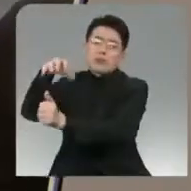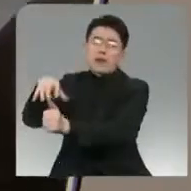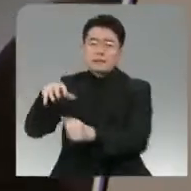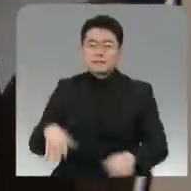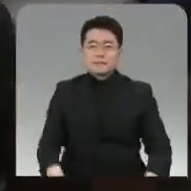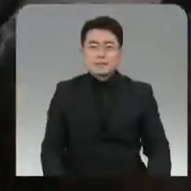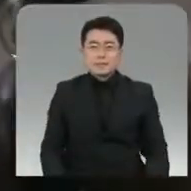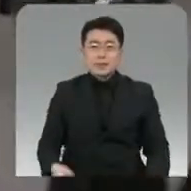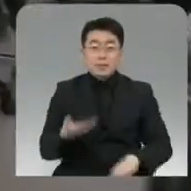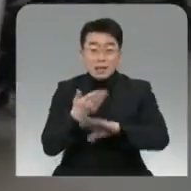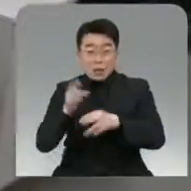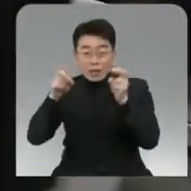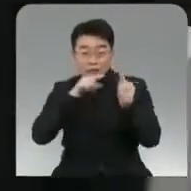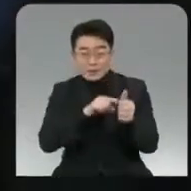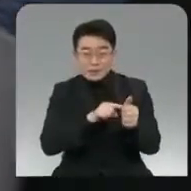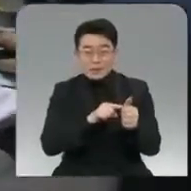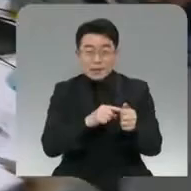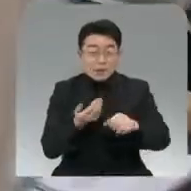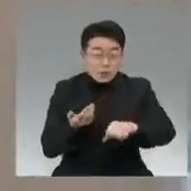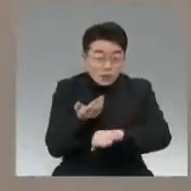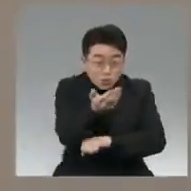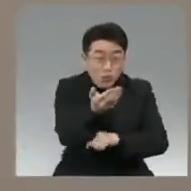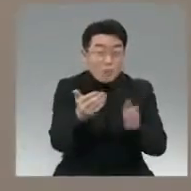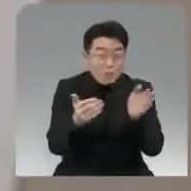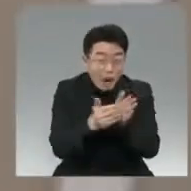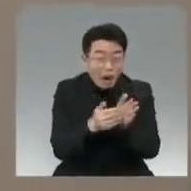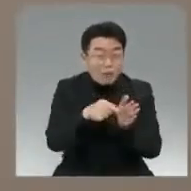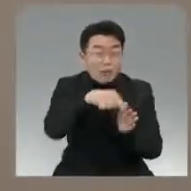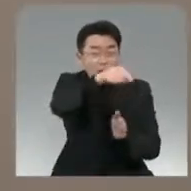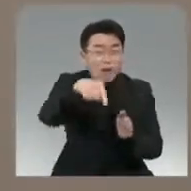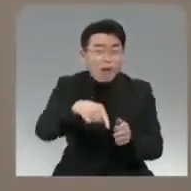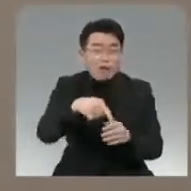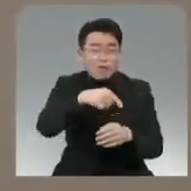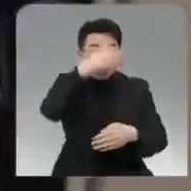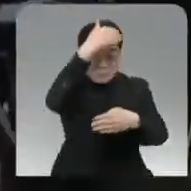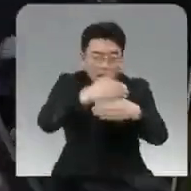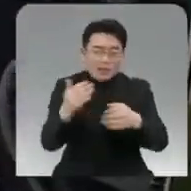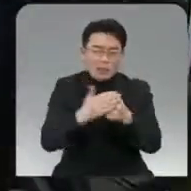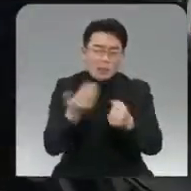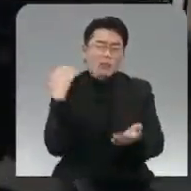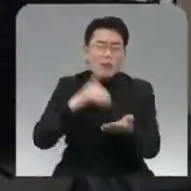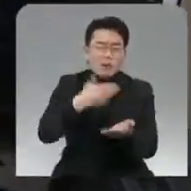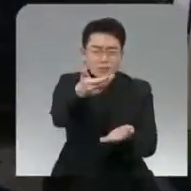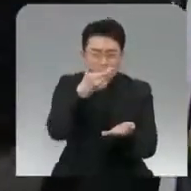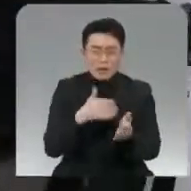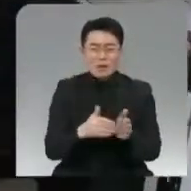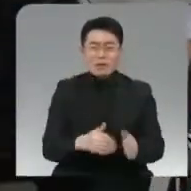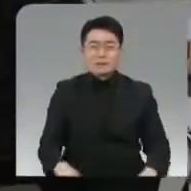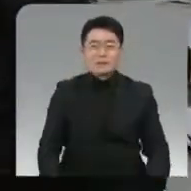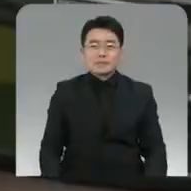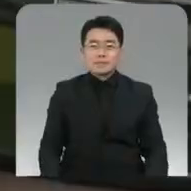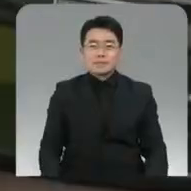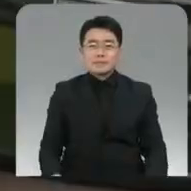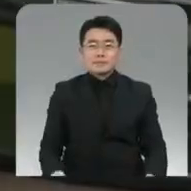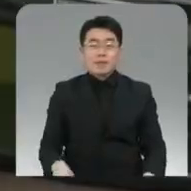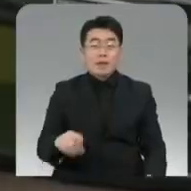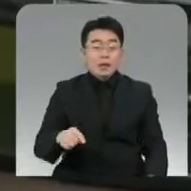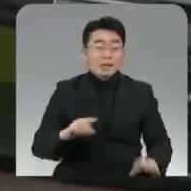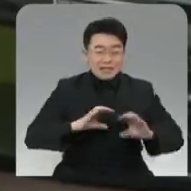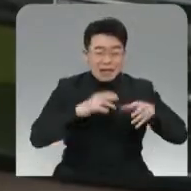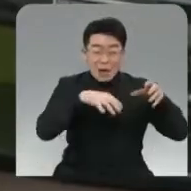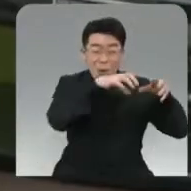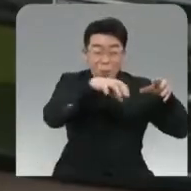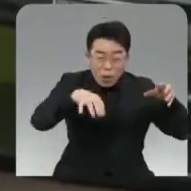компания сообщает что ее партнеры в россии и украине ищут способ отправить деньги в китайских юанях или японских